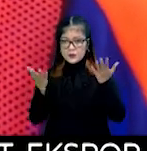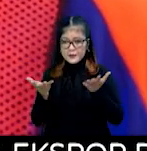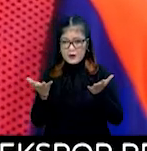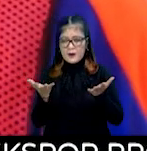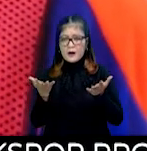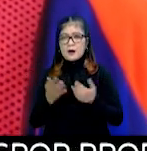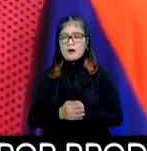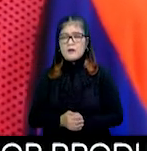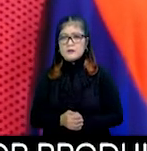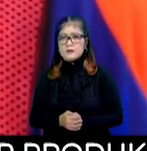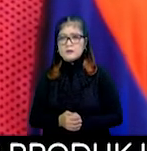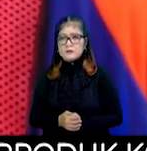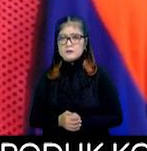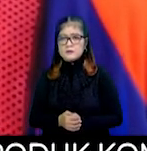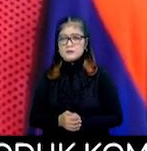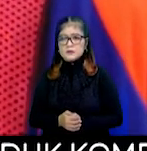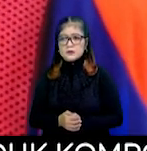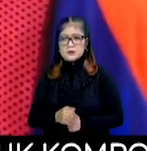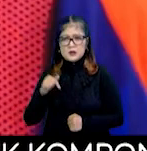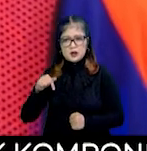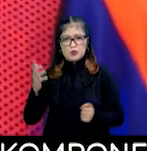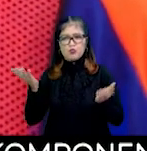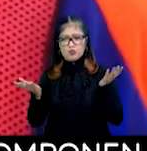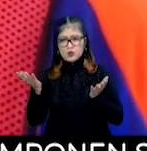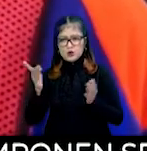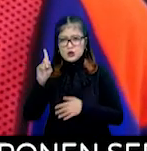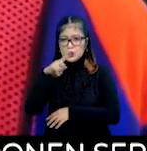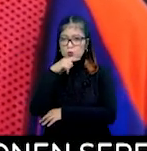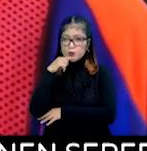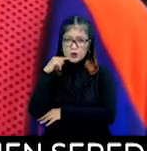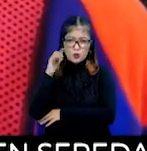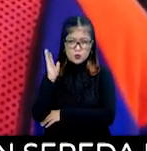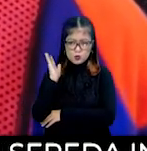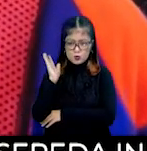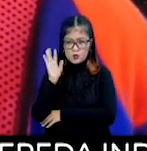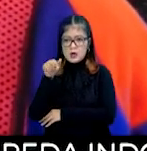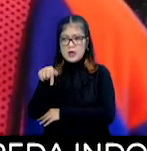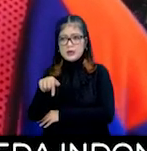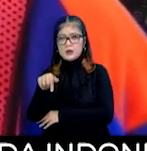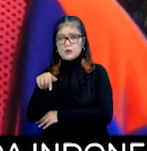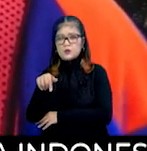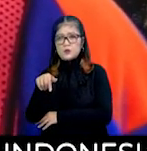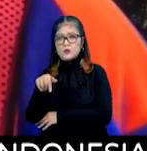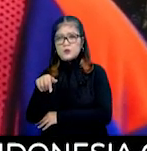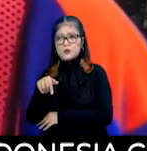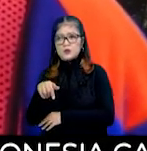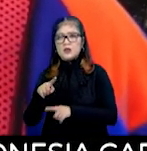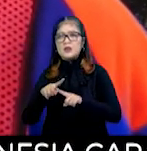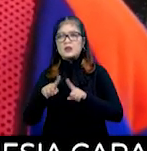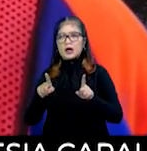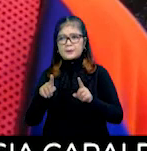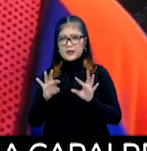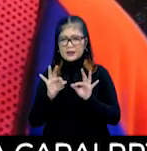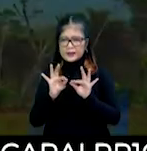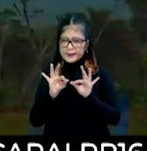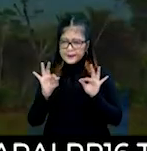seminggu terakhir, Pak? Ini mungkin ada 1 minggu ini hujan abu. Tapi ini ya, tipis ya? Tipis,